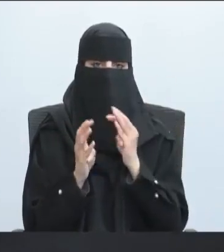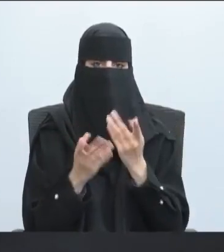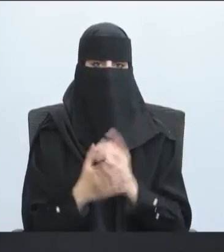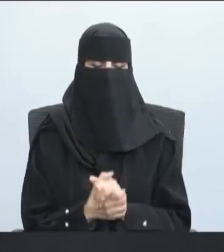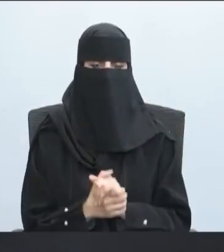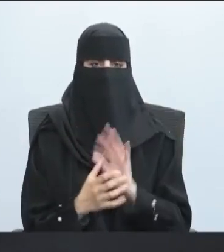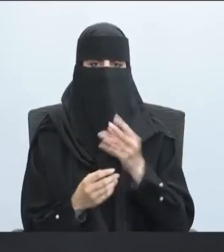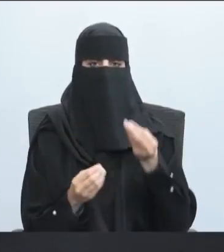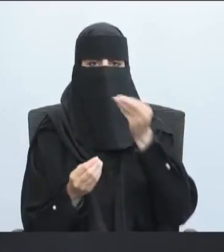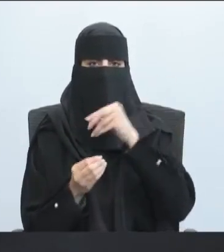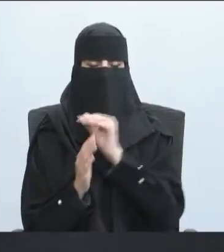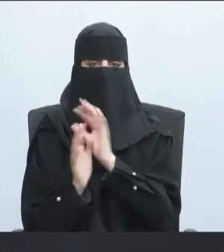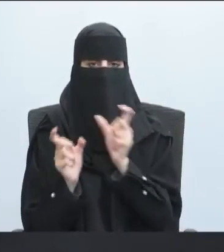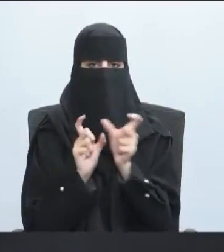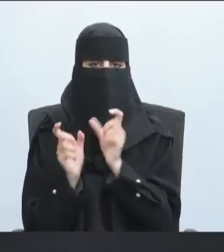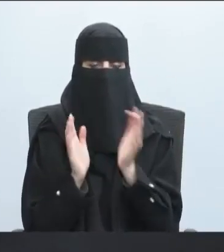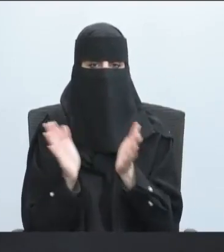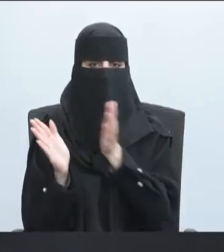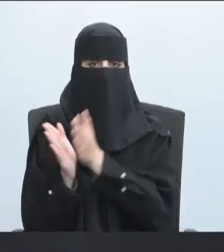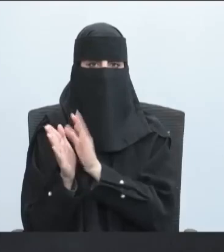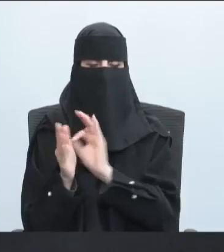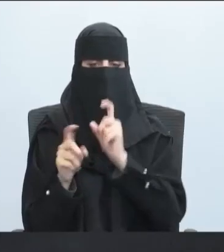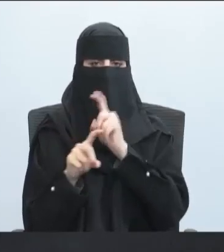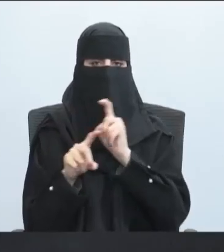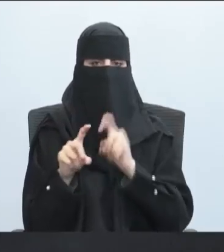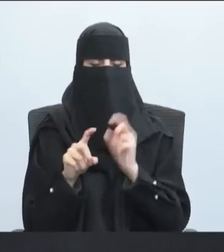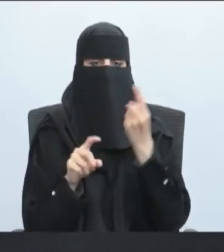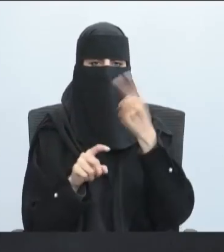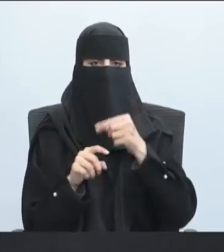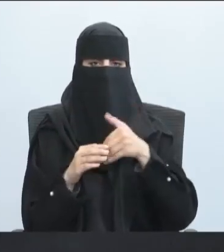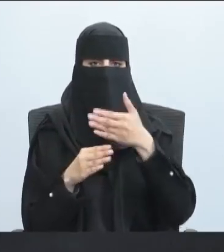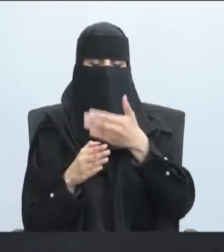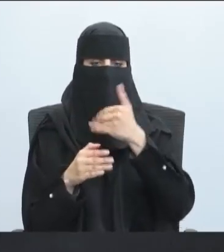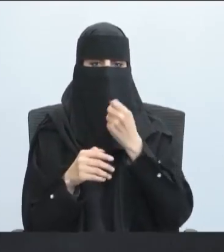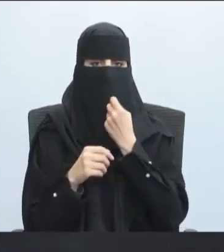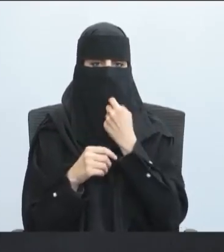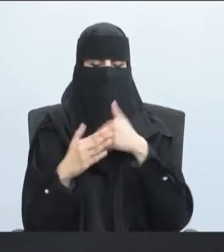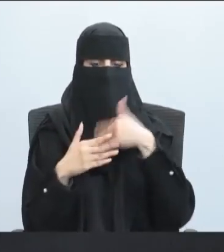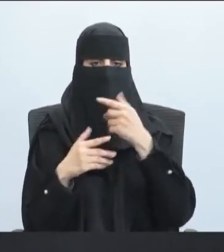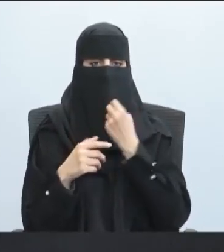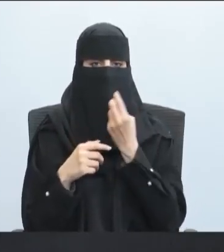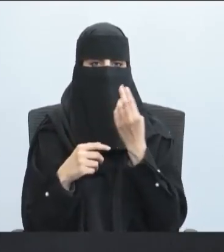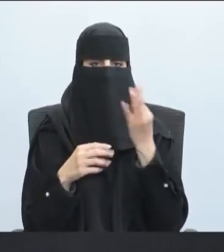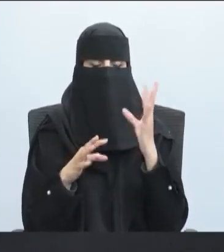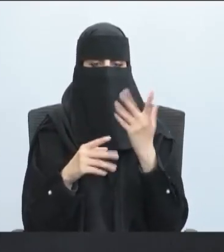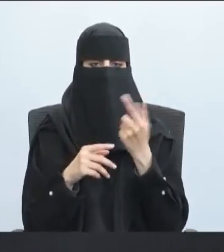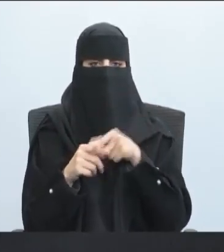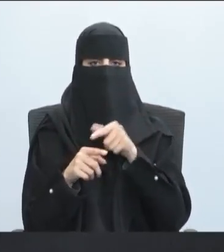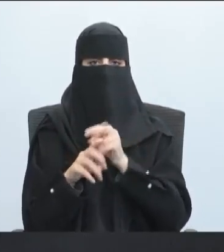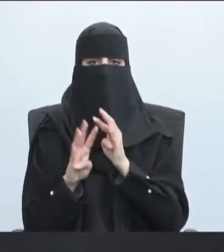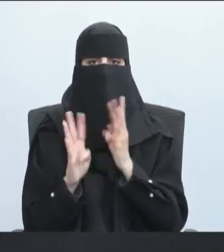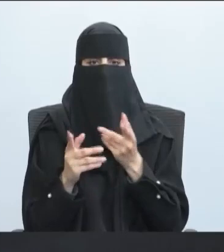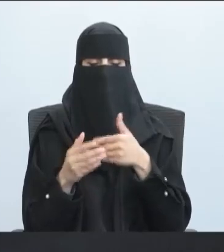عها في حساب ما بعائد مثلا 10% بعد 10 سنوات كم ستصبح اذا ستقام بهذه